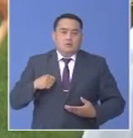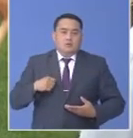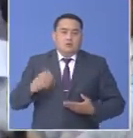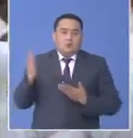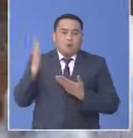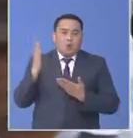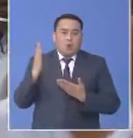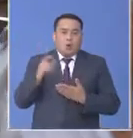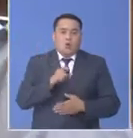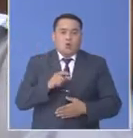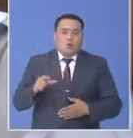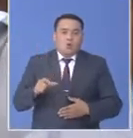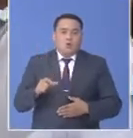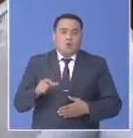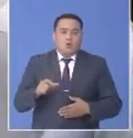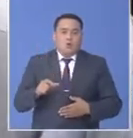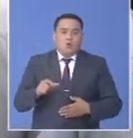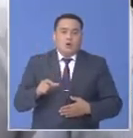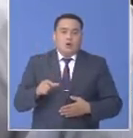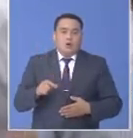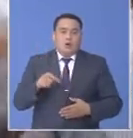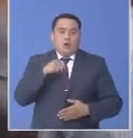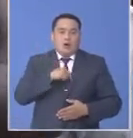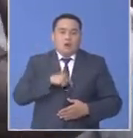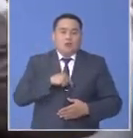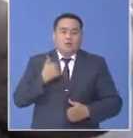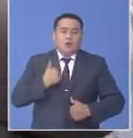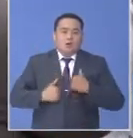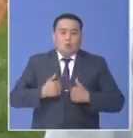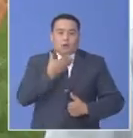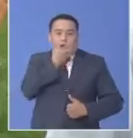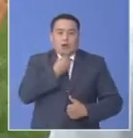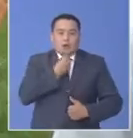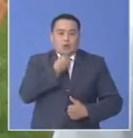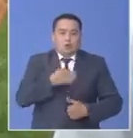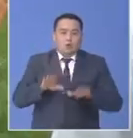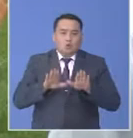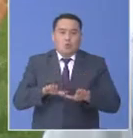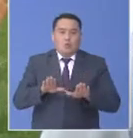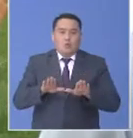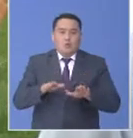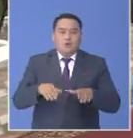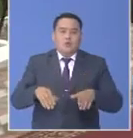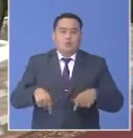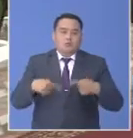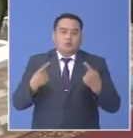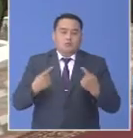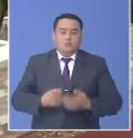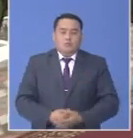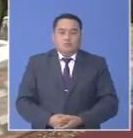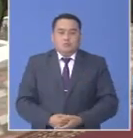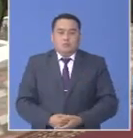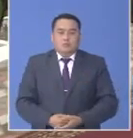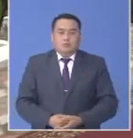Богом. Ведь людям тоже будет лишнее отдушина. Все достойно, все красиво, только будет это украшением города. Как